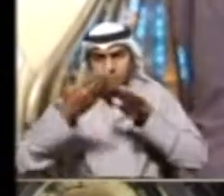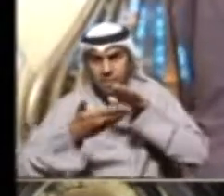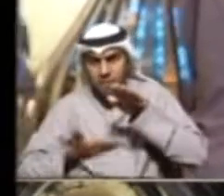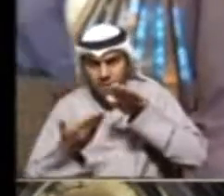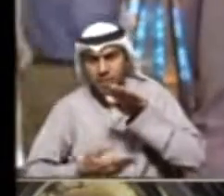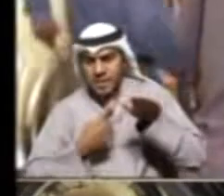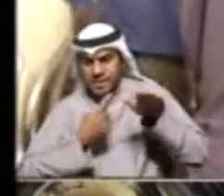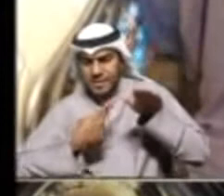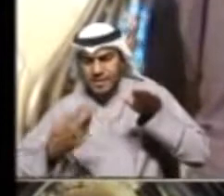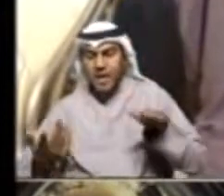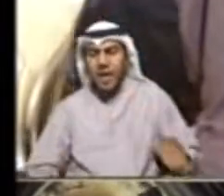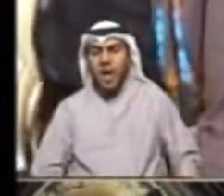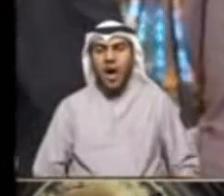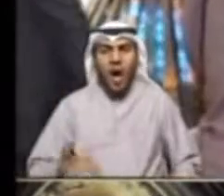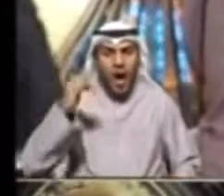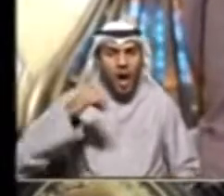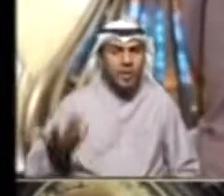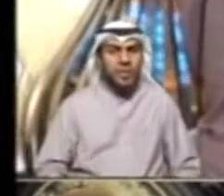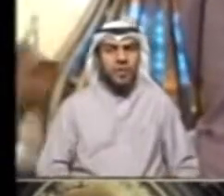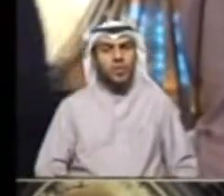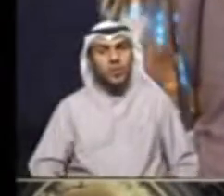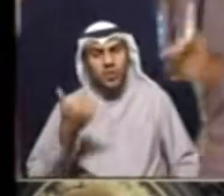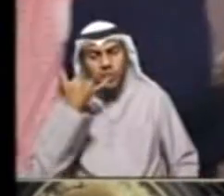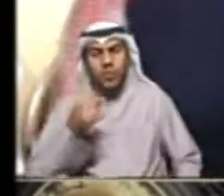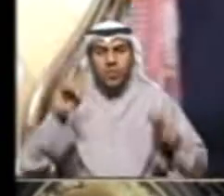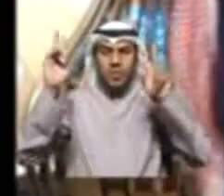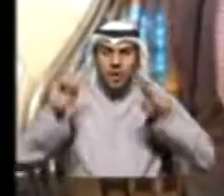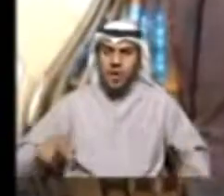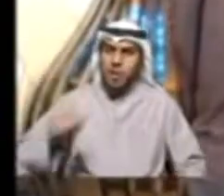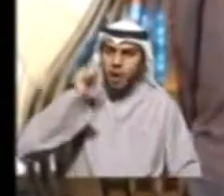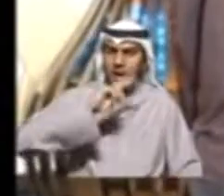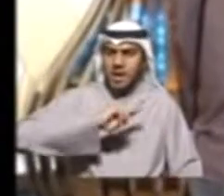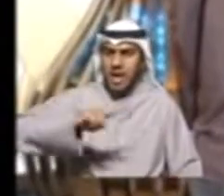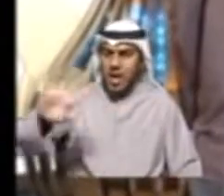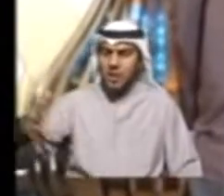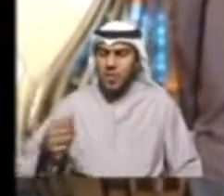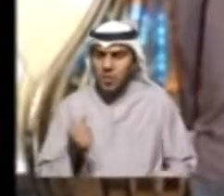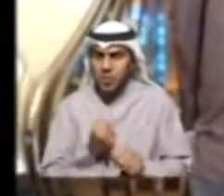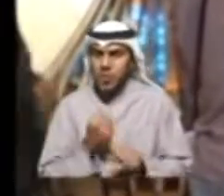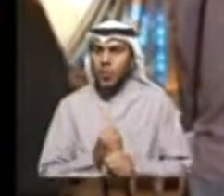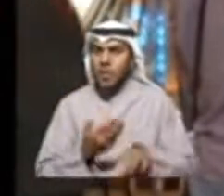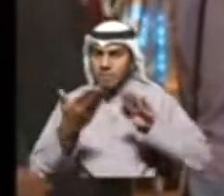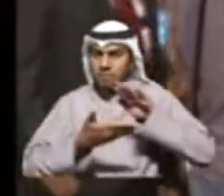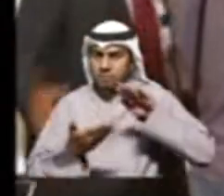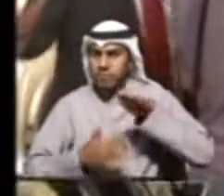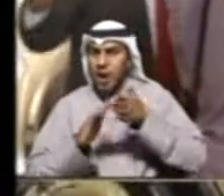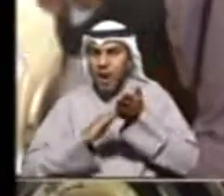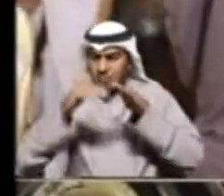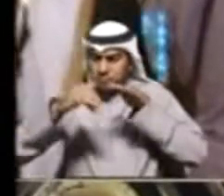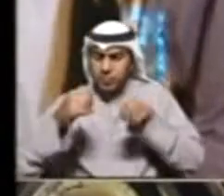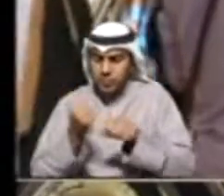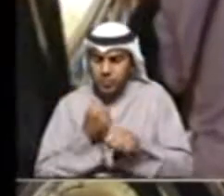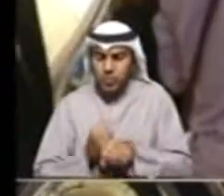التشريعية كذلك وتحسين بيئة الأعمال. استعرضنا في الجلسة الصباحية أغلب الجهود